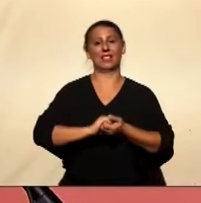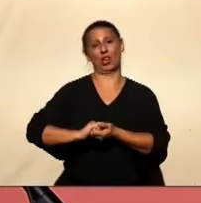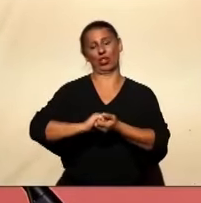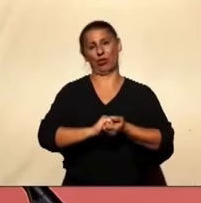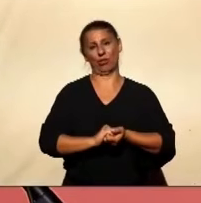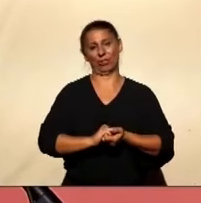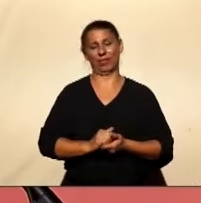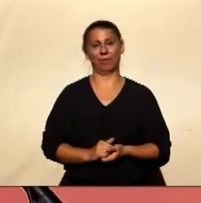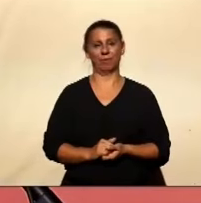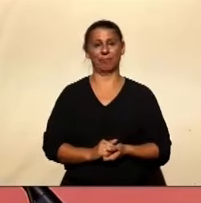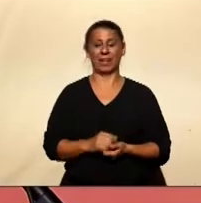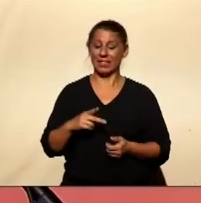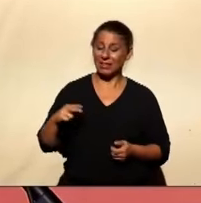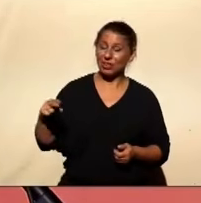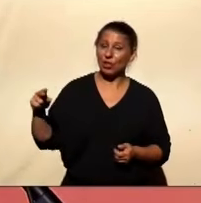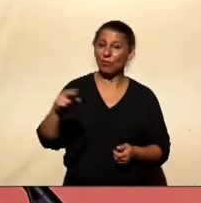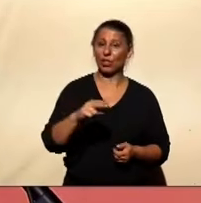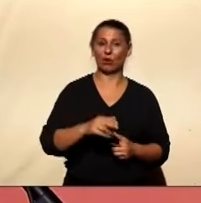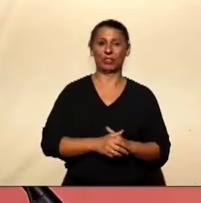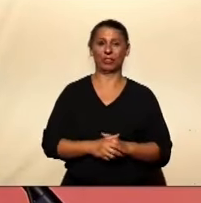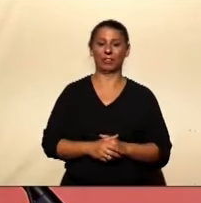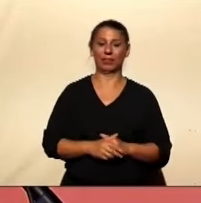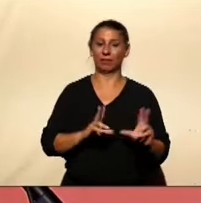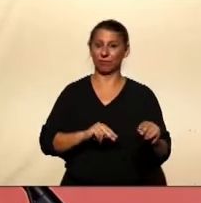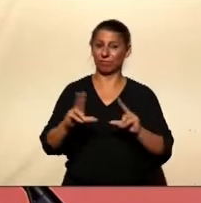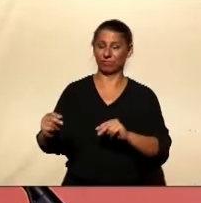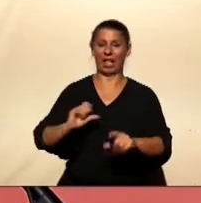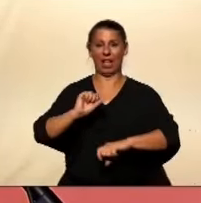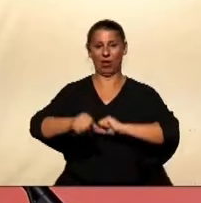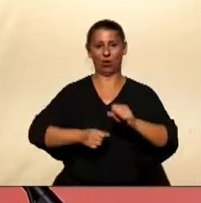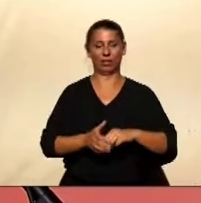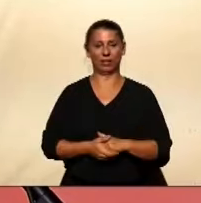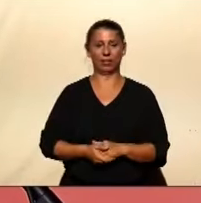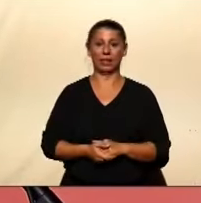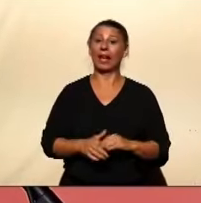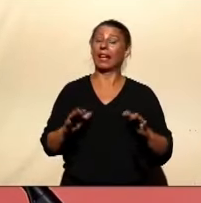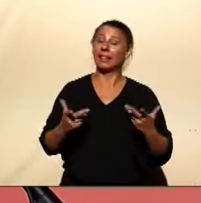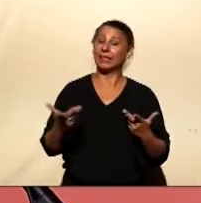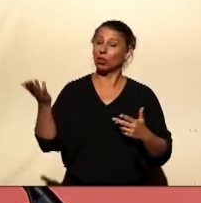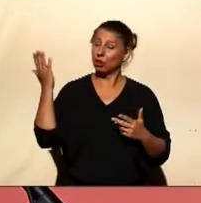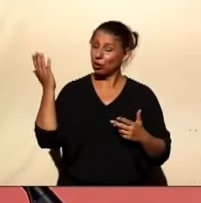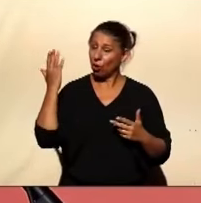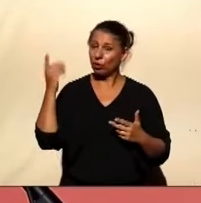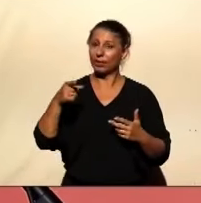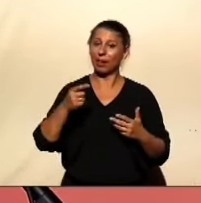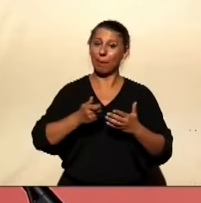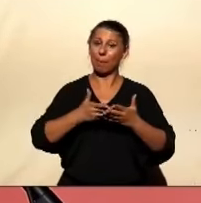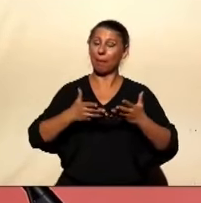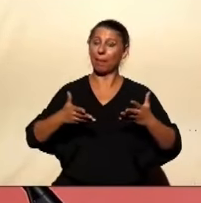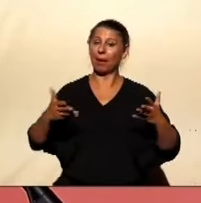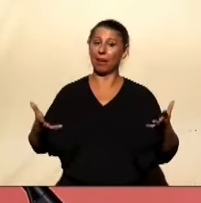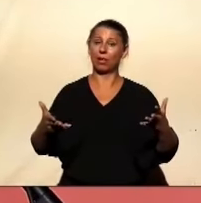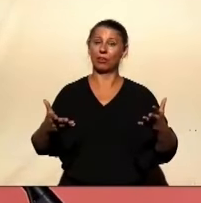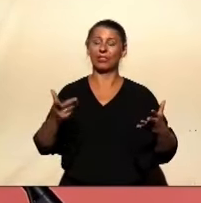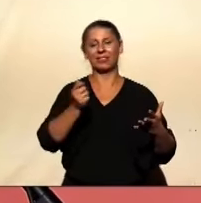συλλογικότητα, η συντροφικότητα, ο κοινός μας αγώνας. Γιατί τότε μεγαλώνει και